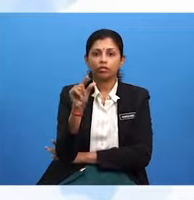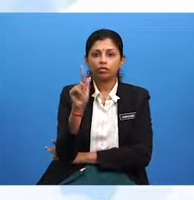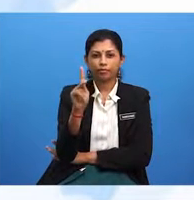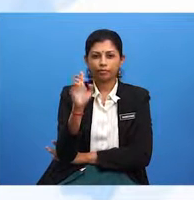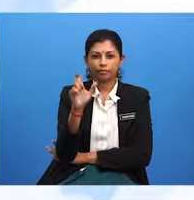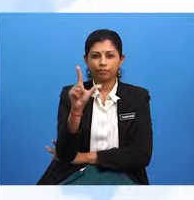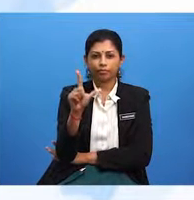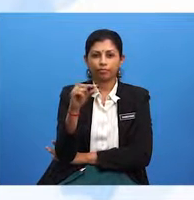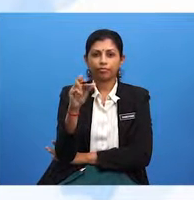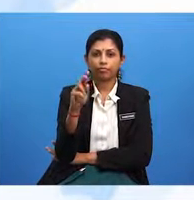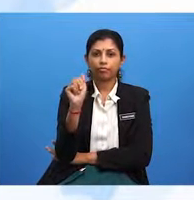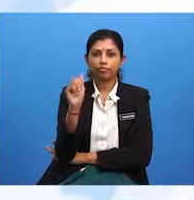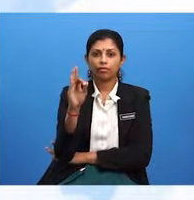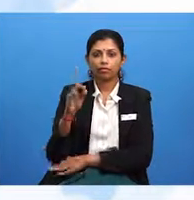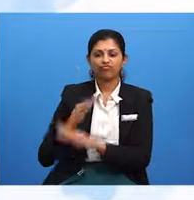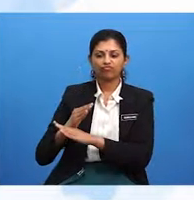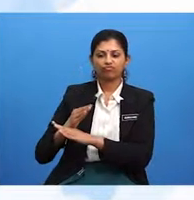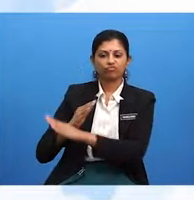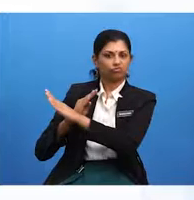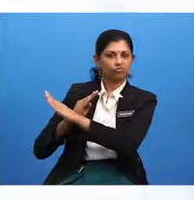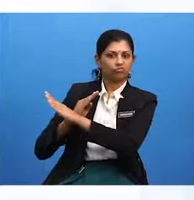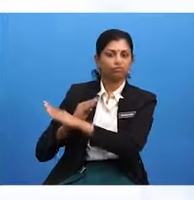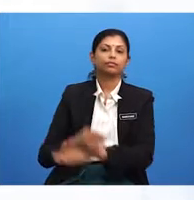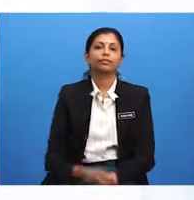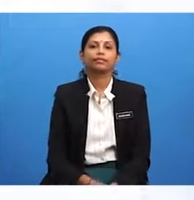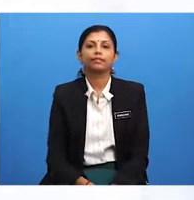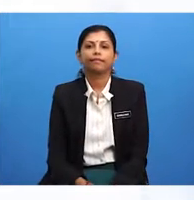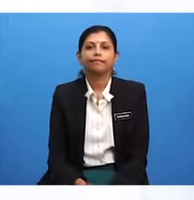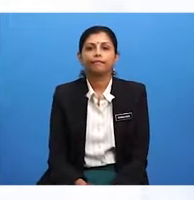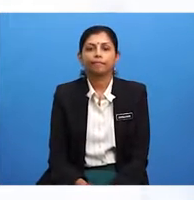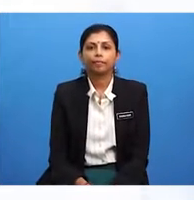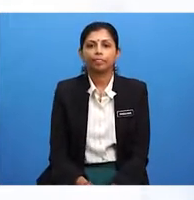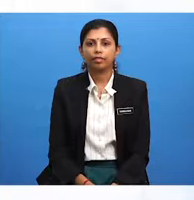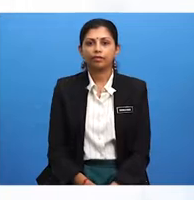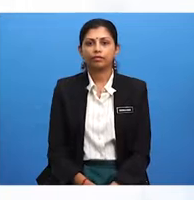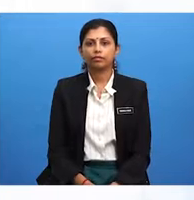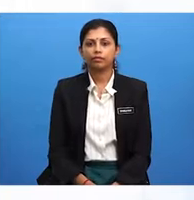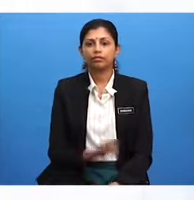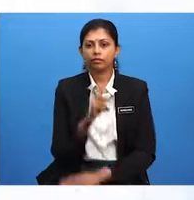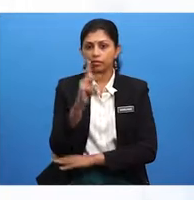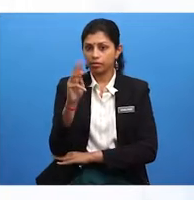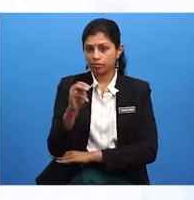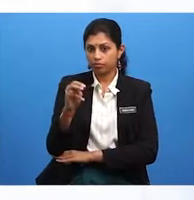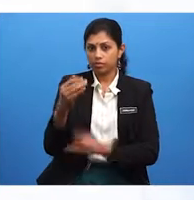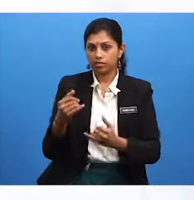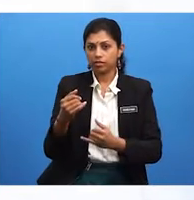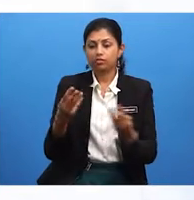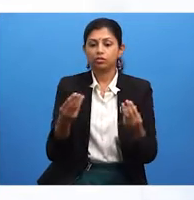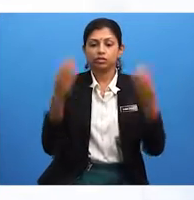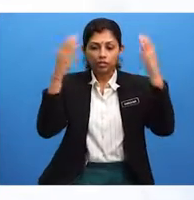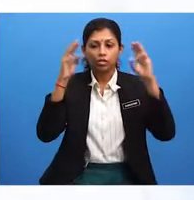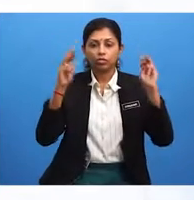graft akan disekat. Baiklah murid-murid, cikgu ingin menguji